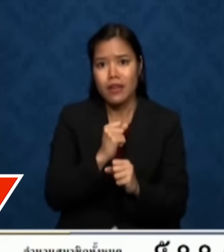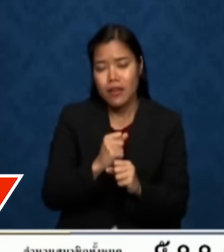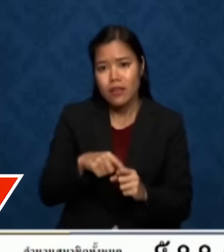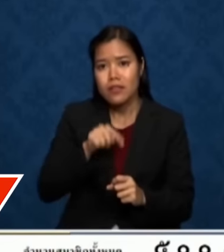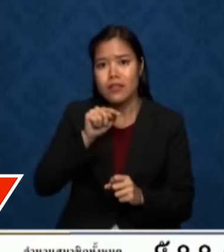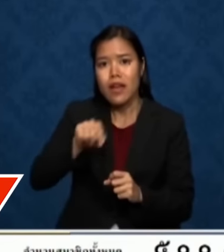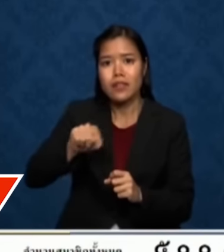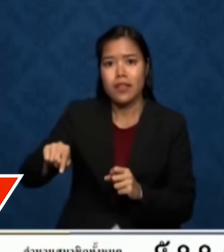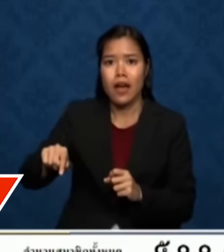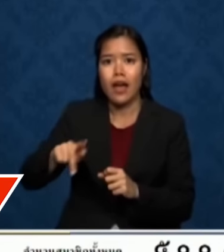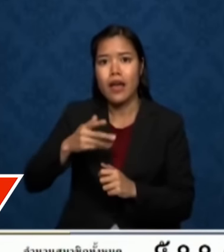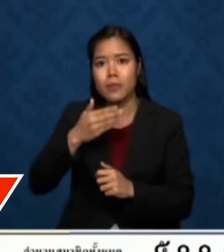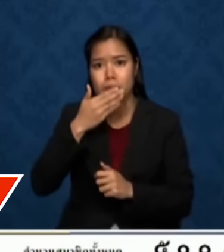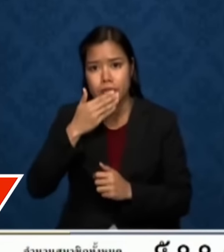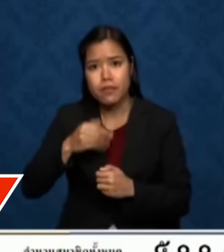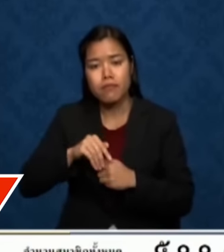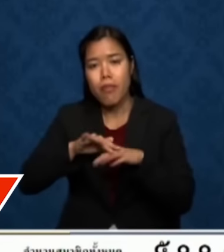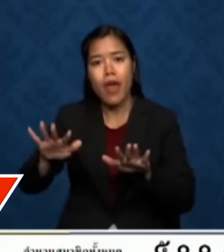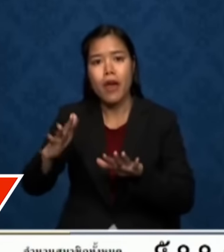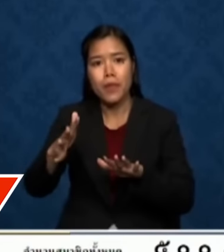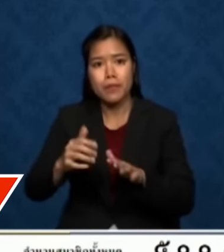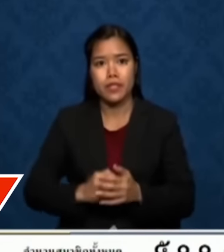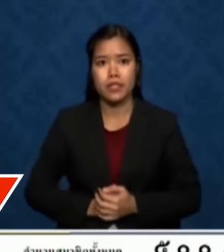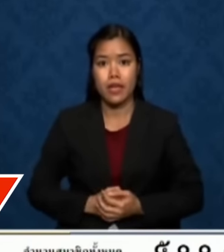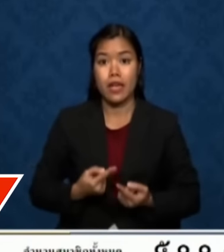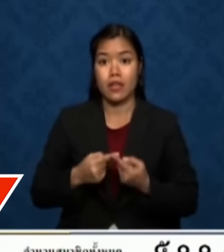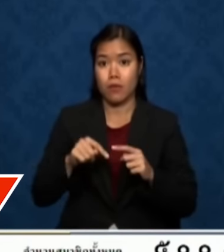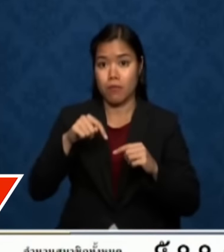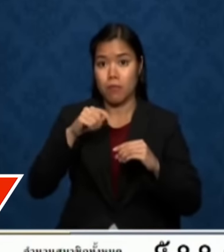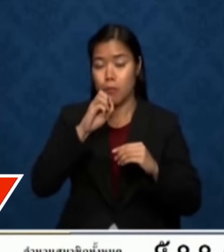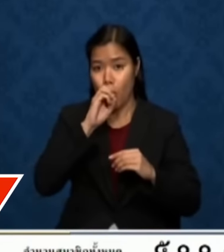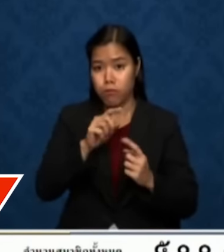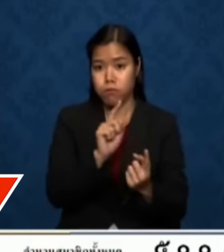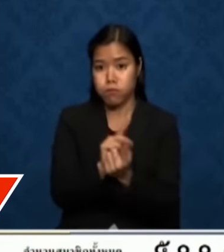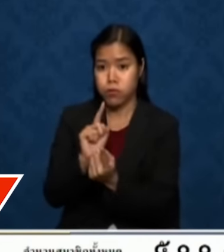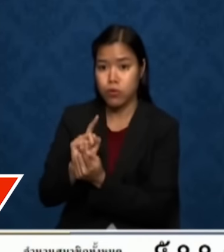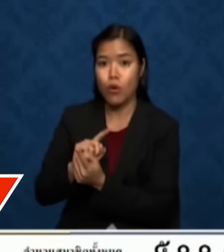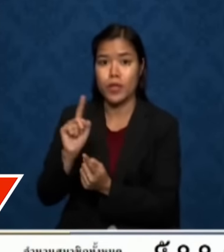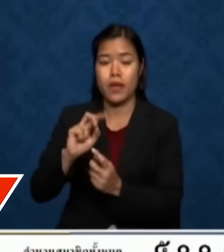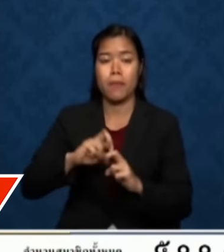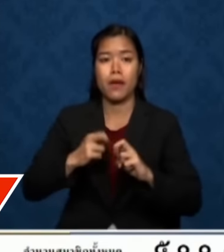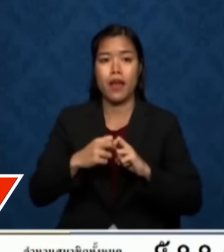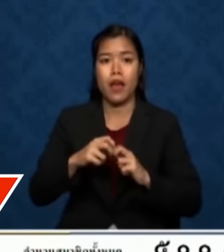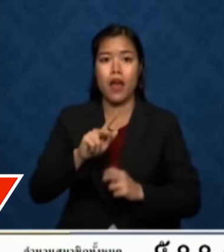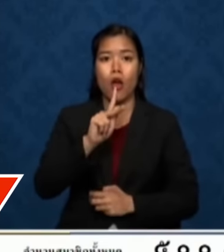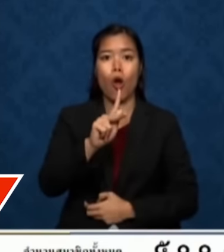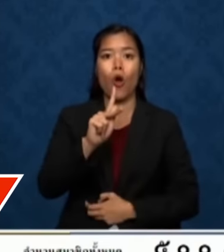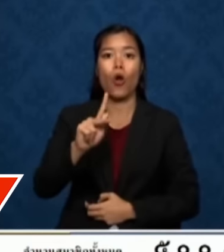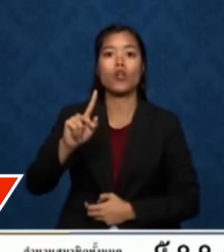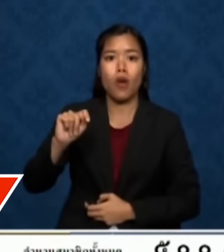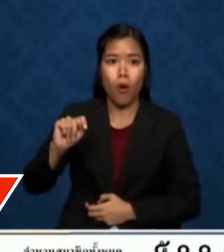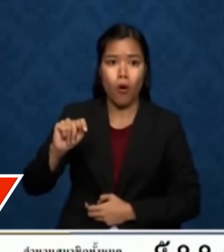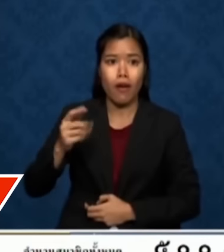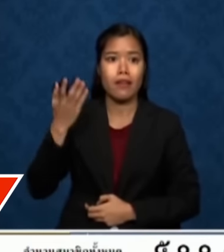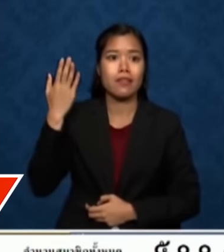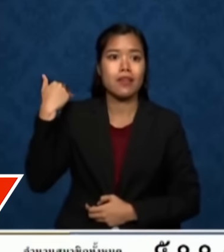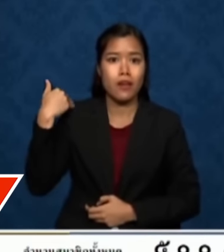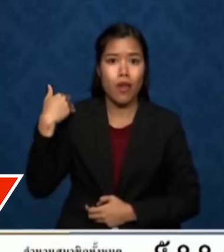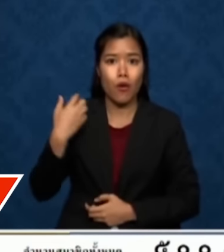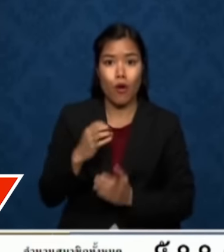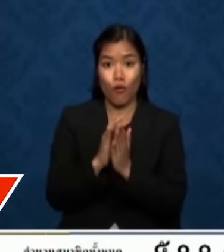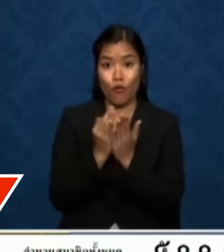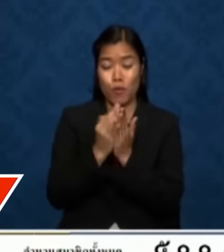บุไว้หลายกรณีค่ะแต่กรณีที่ชัดเจนที่สุดคือกรณีของอดีตกกต.ค่ะท่านก็โพสต์เฟซบุ๊กส่วนตัวค่ะ